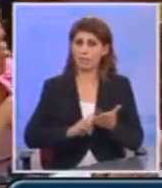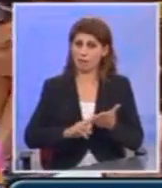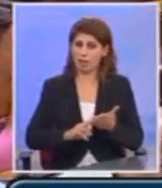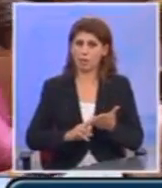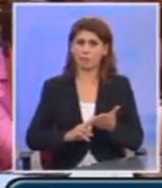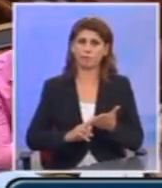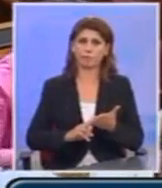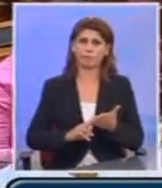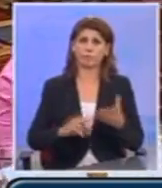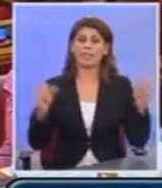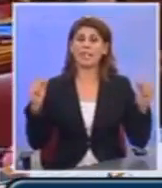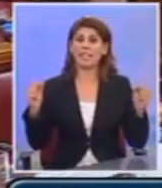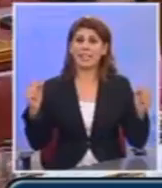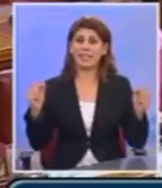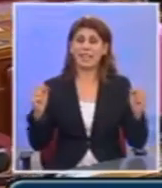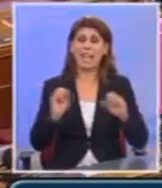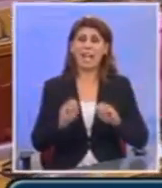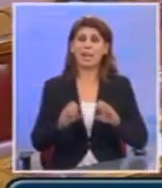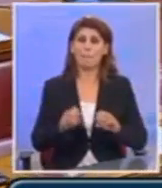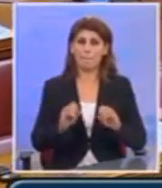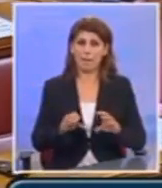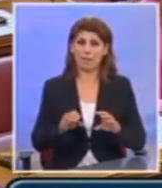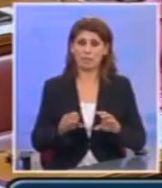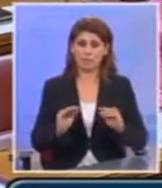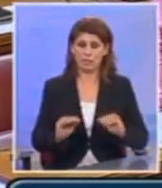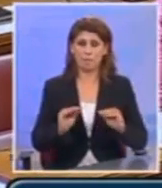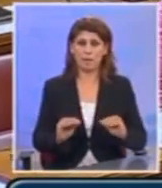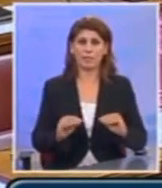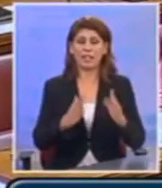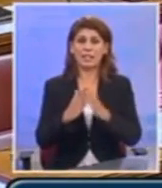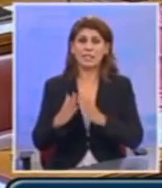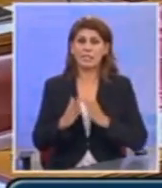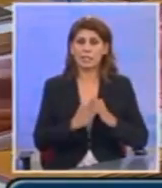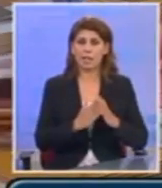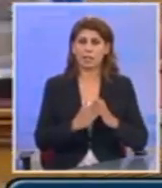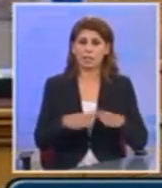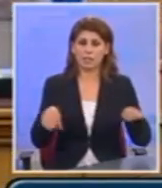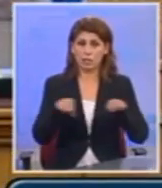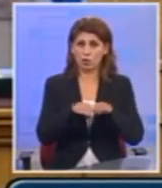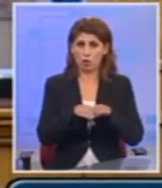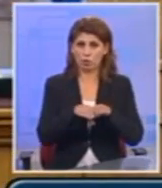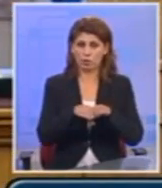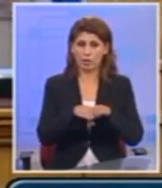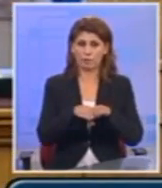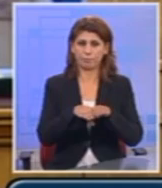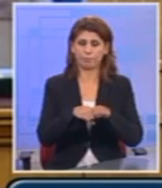στην υγεία την εκπαίδευση την την παιδεία τη στέγαση την ισότητα